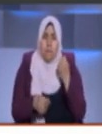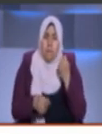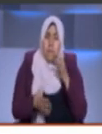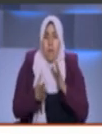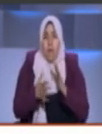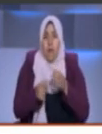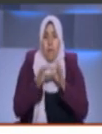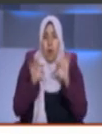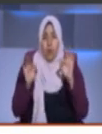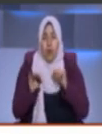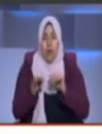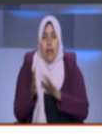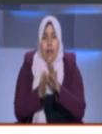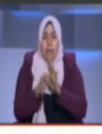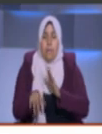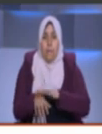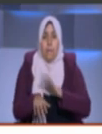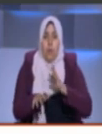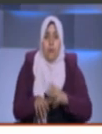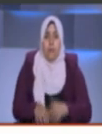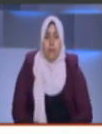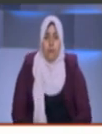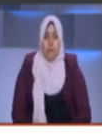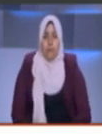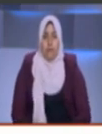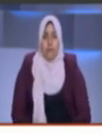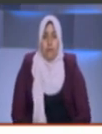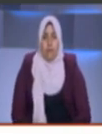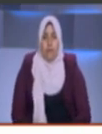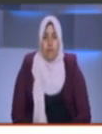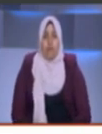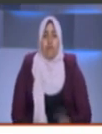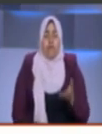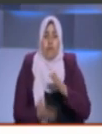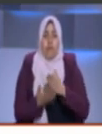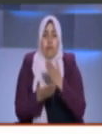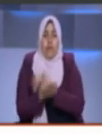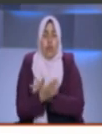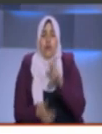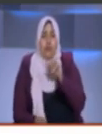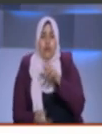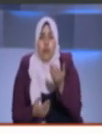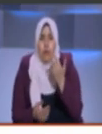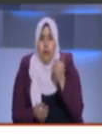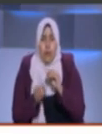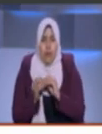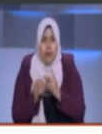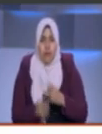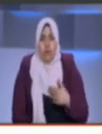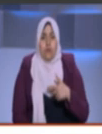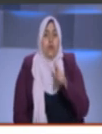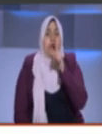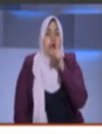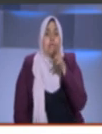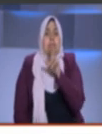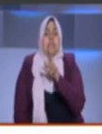يعني خلال المحادثه. نعم، ارجع لسؤالك عفوا دينا. نعم، كنت أسأل عن موقف بريطانيا